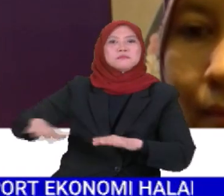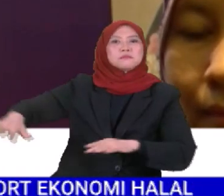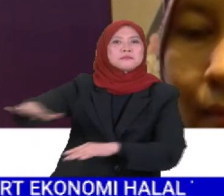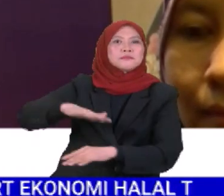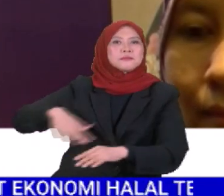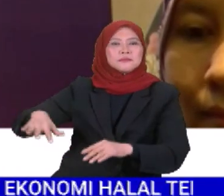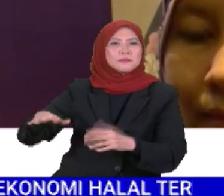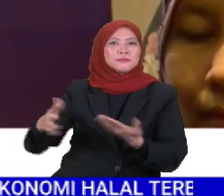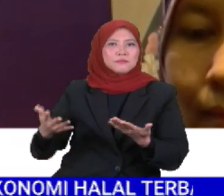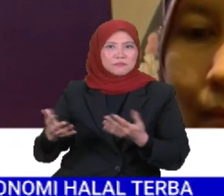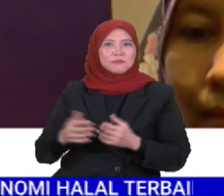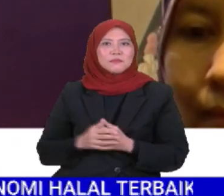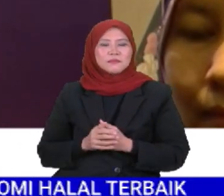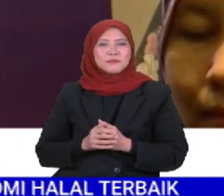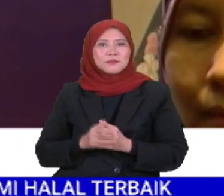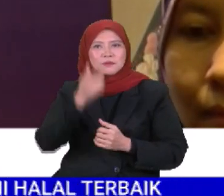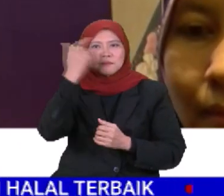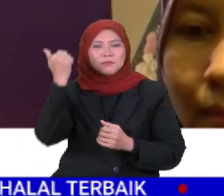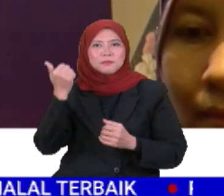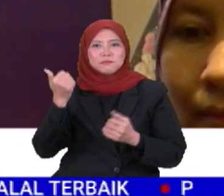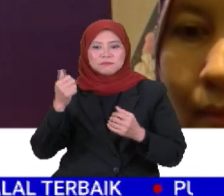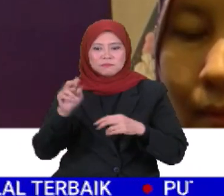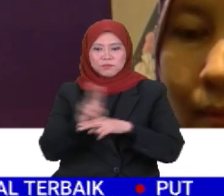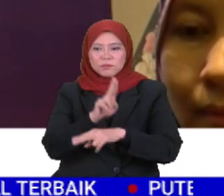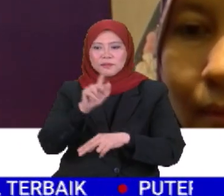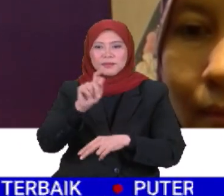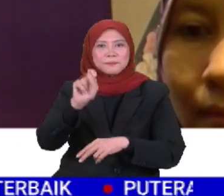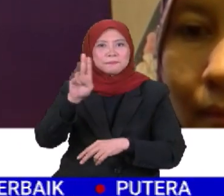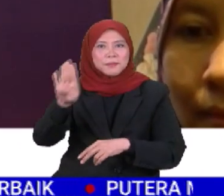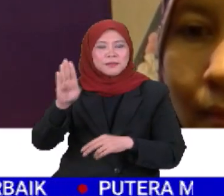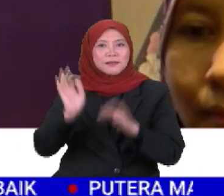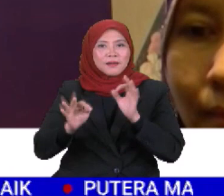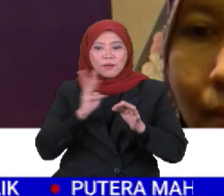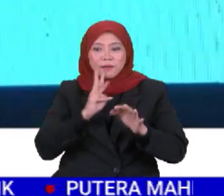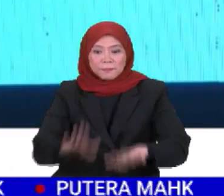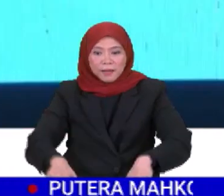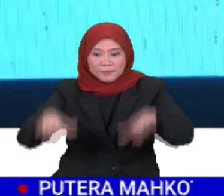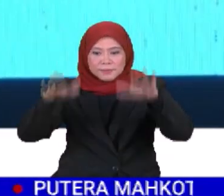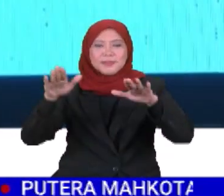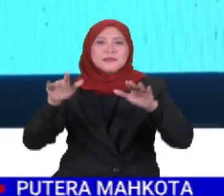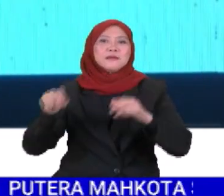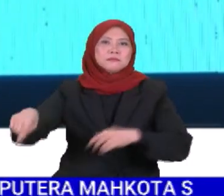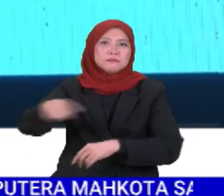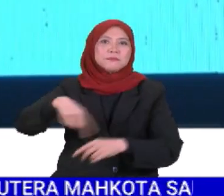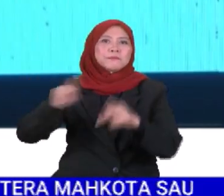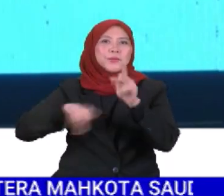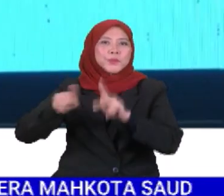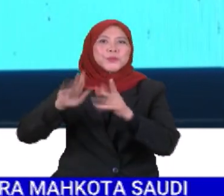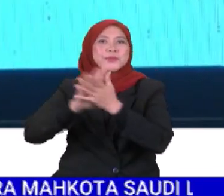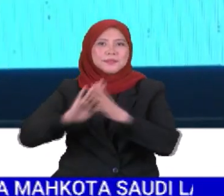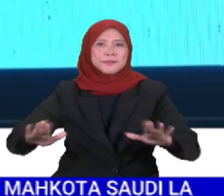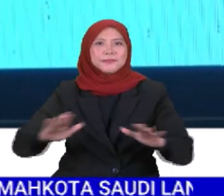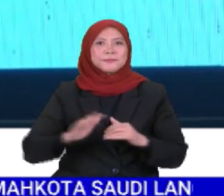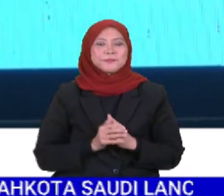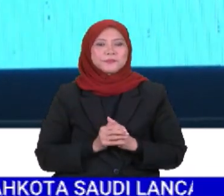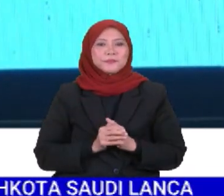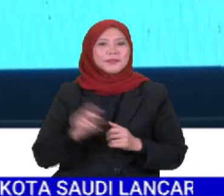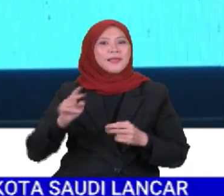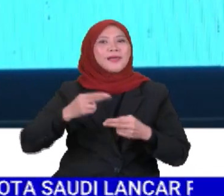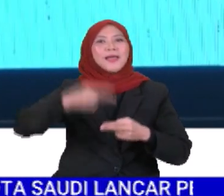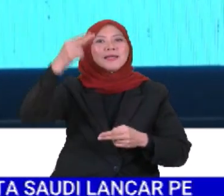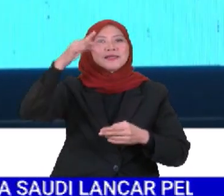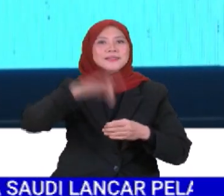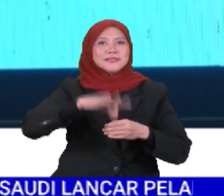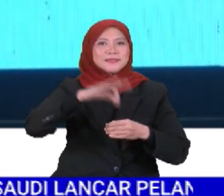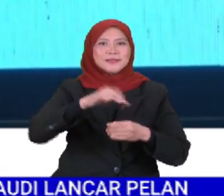tidak terjedas akibat pasangan TNI apabila berlakunya banjir beliau ditemui pada majelis Haiti